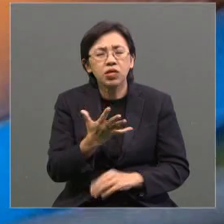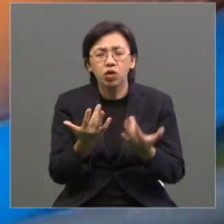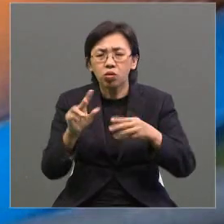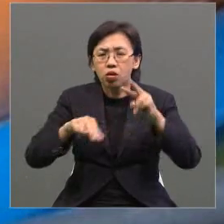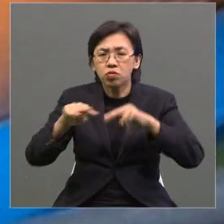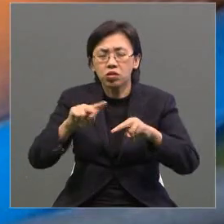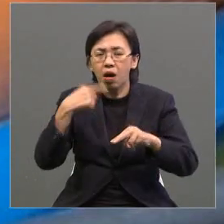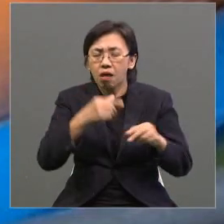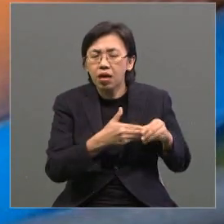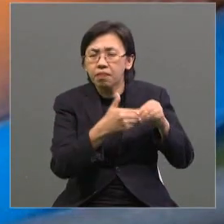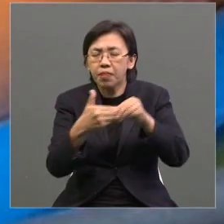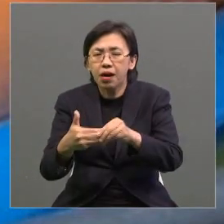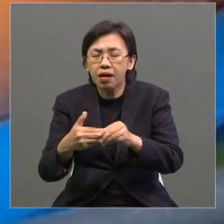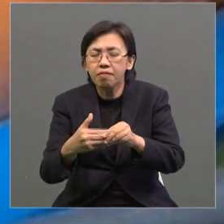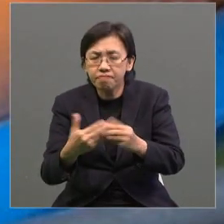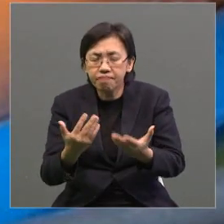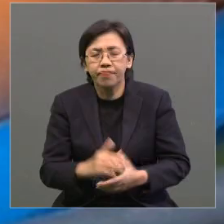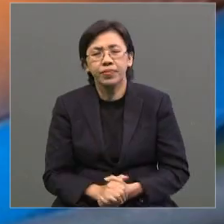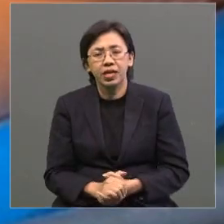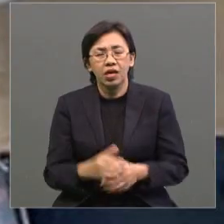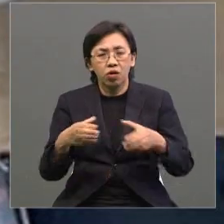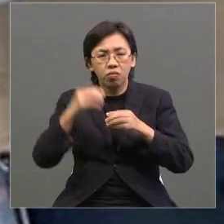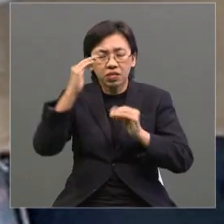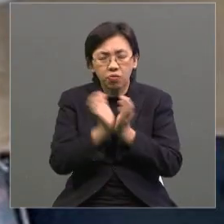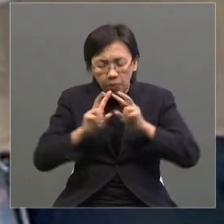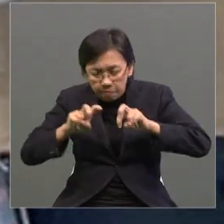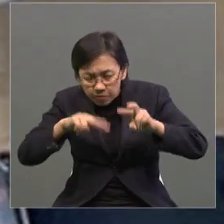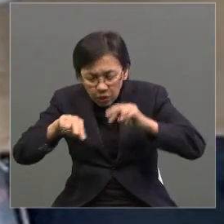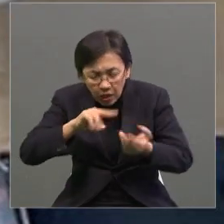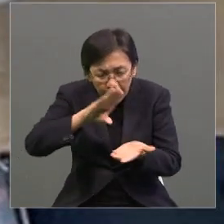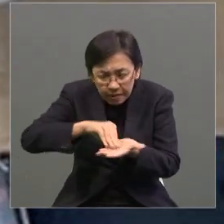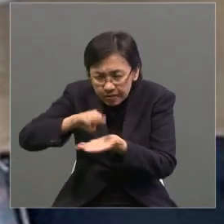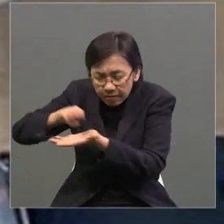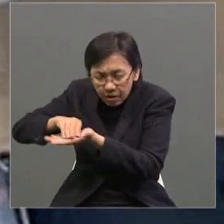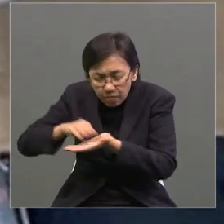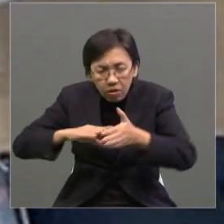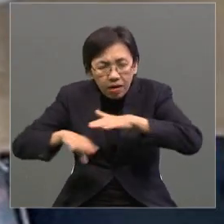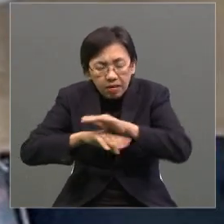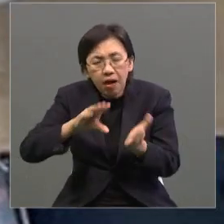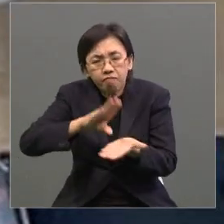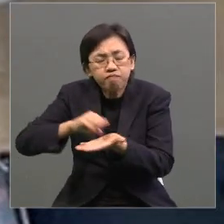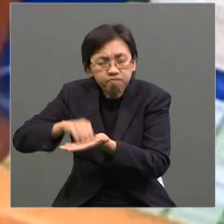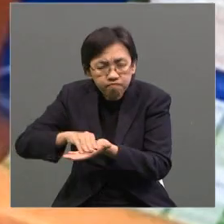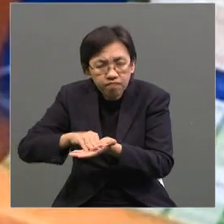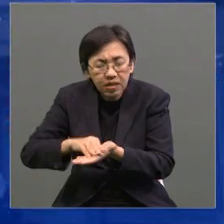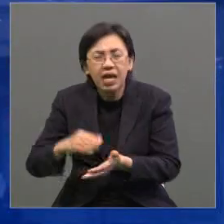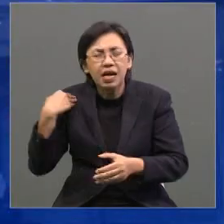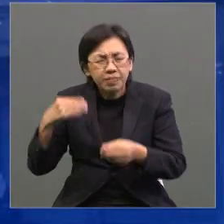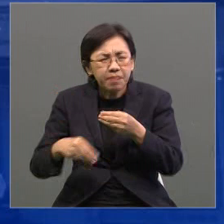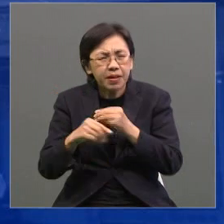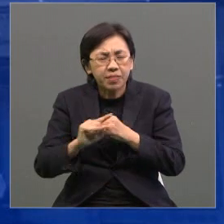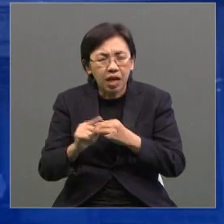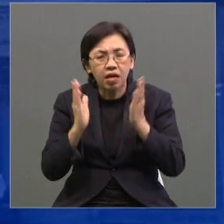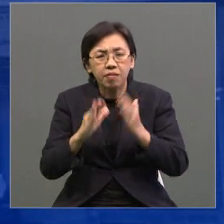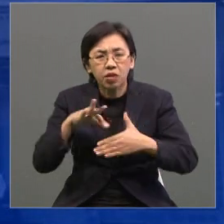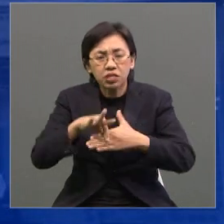าใครเป็นคนพาเข้าไปอย่างไรซึ่งตอนนี้ชุดสอบสวนกำลังดูแลรวบรวมข้อมูลอยู่นะครับส่วนมันมีอีกเรื่องนึงก็คือมีค